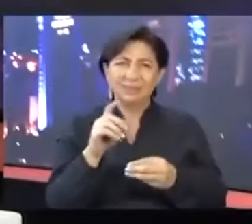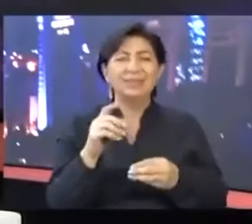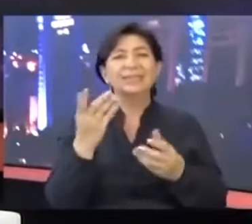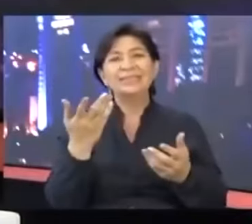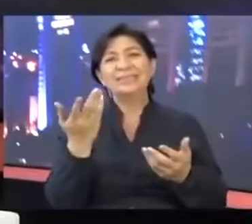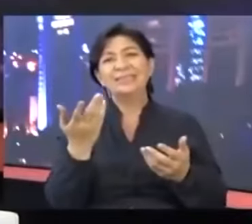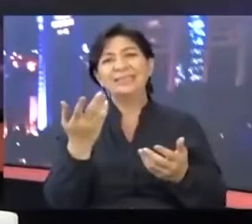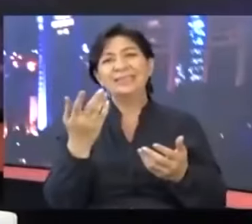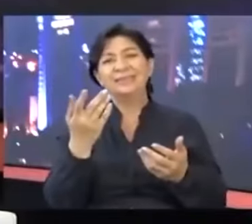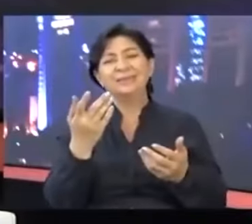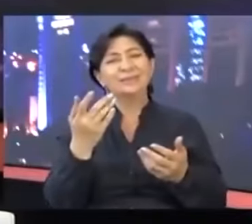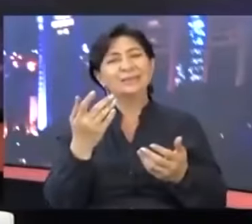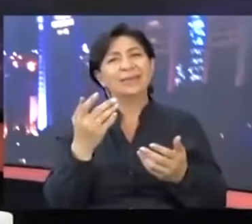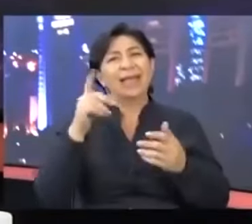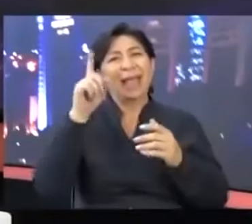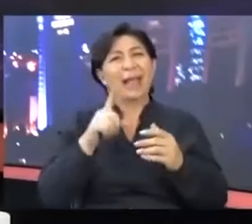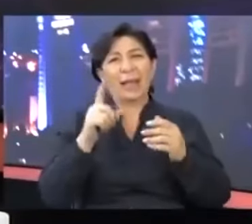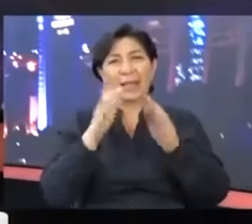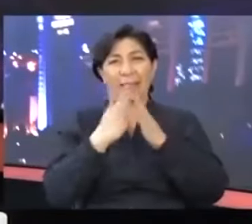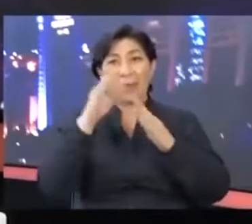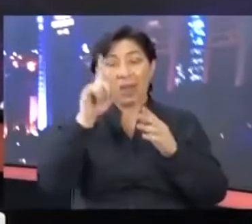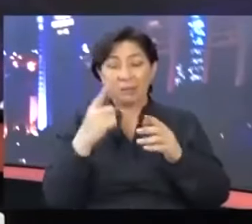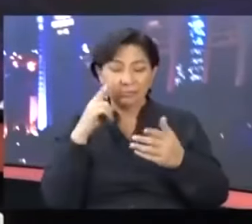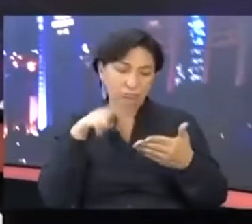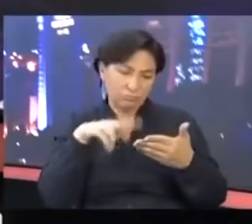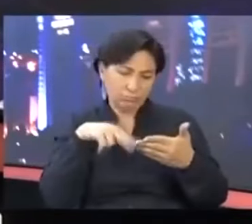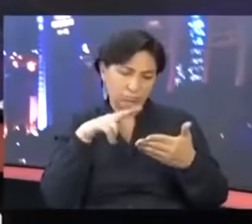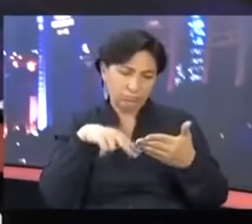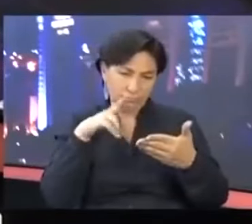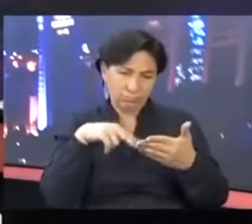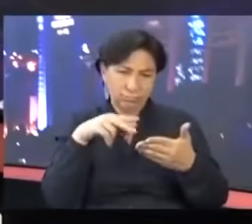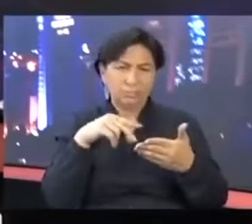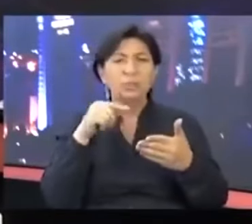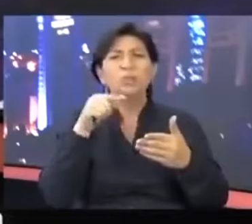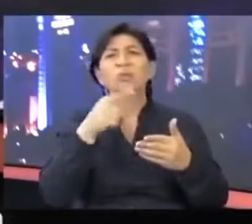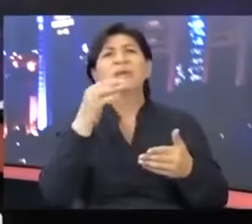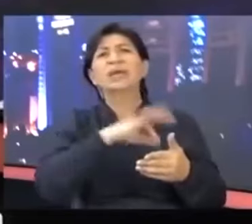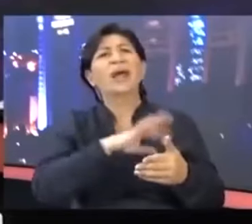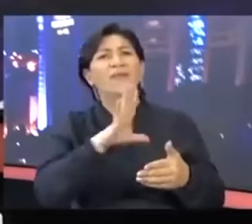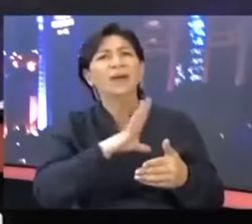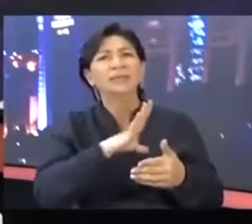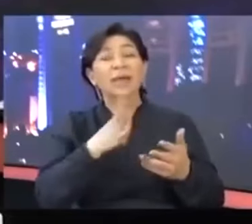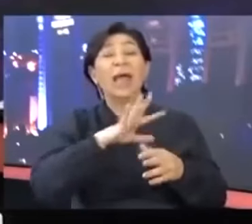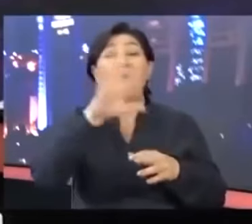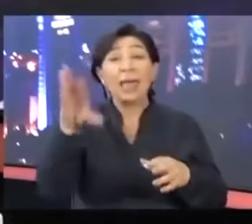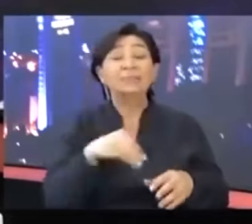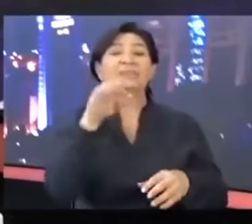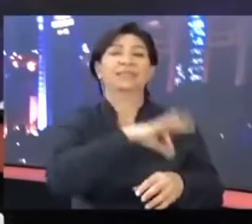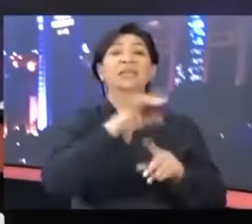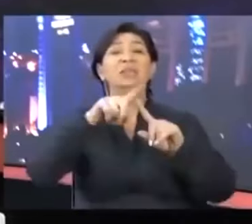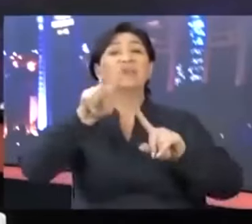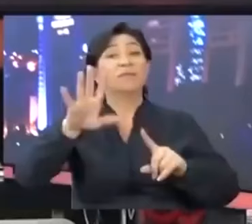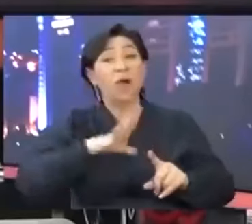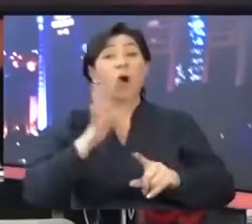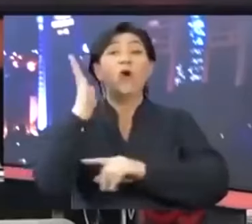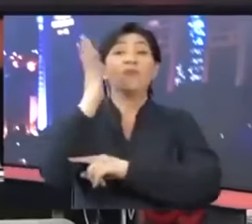kitapta Eee baştan kitabı gözden geçiriyor kitapta daha çok konferansların da yararı vardır ama onlar da konferans hepsinin var televizyonun da